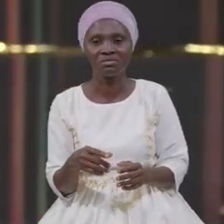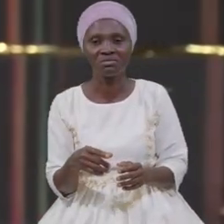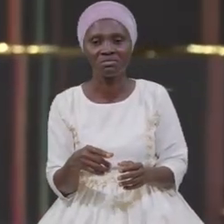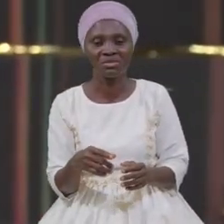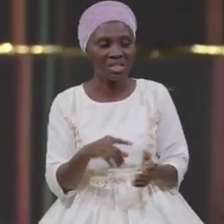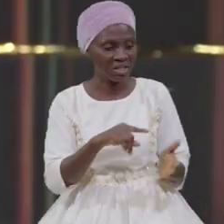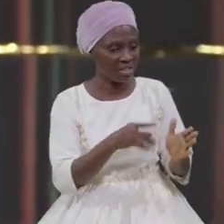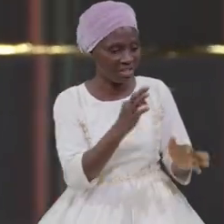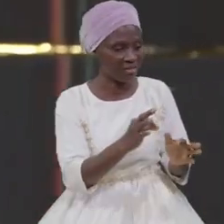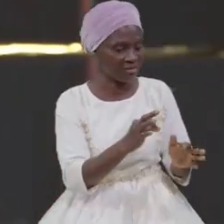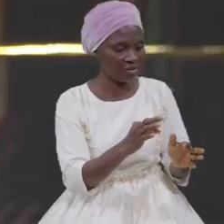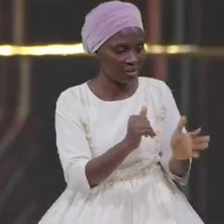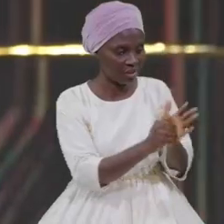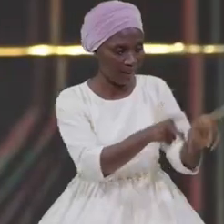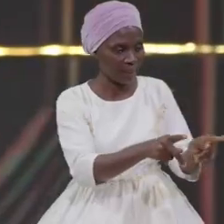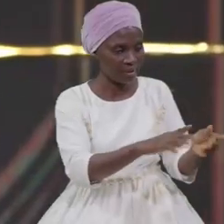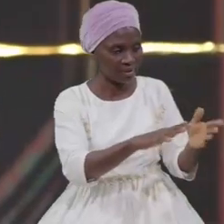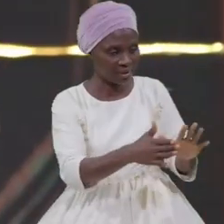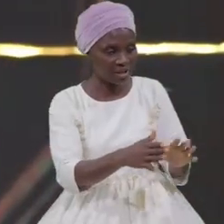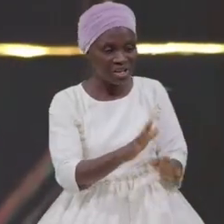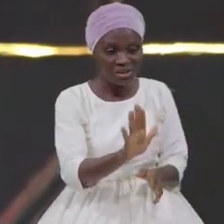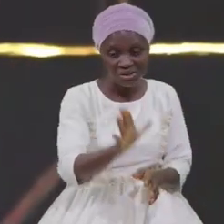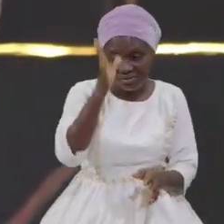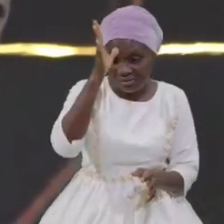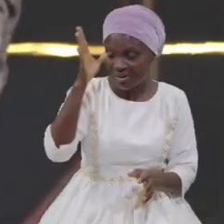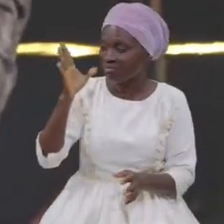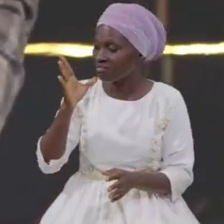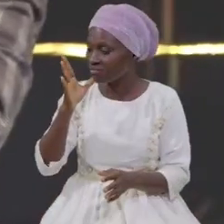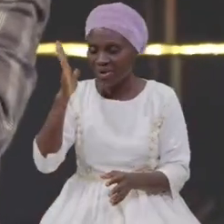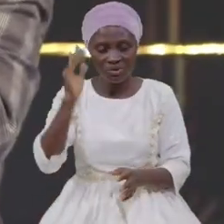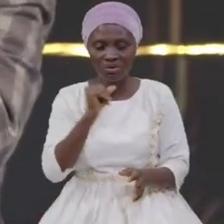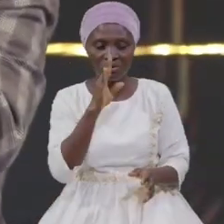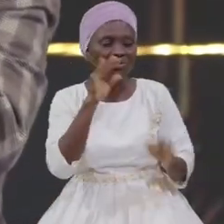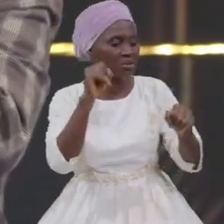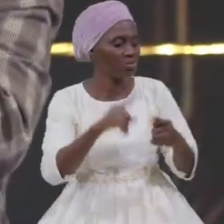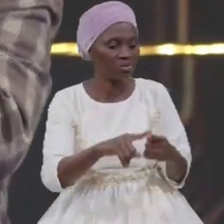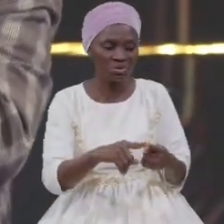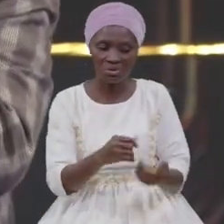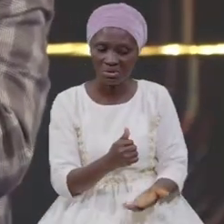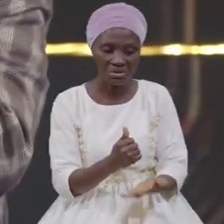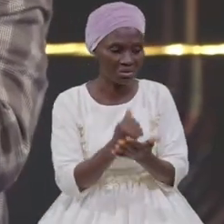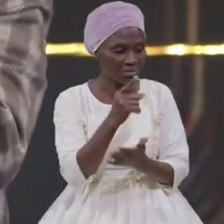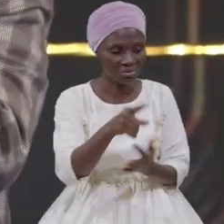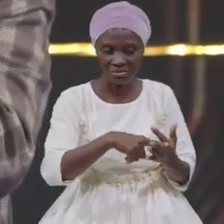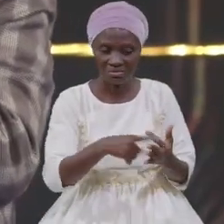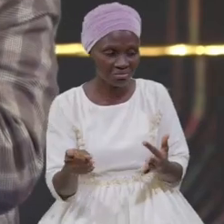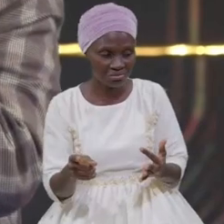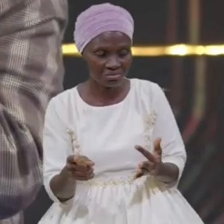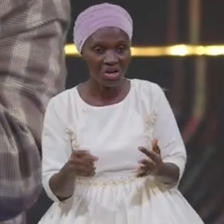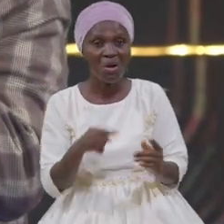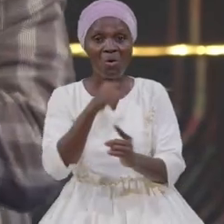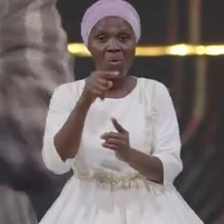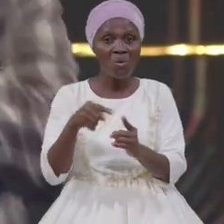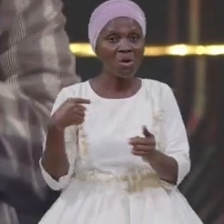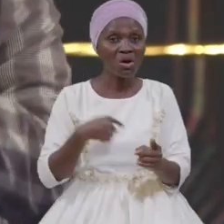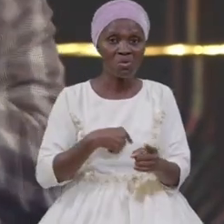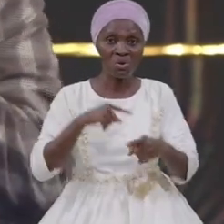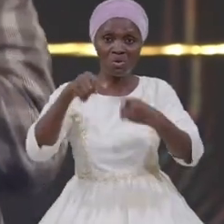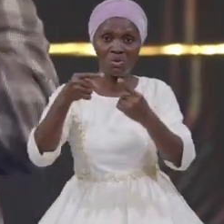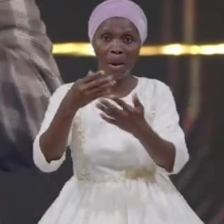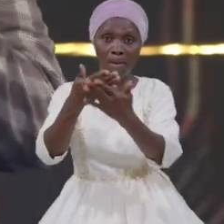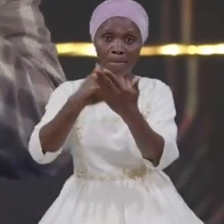ne pourra pas te secourir ce jour-là. Quand nous serons devant le Seigneur, en ce jour de compte